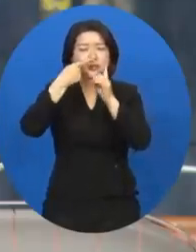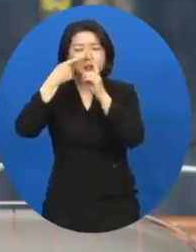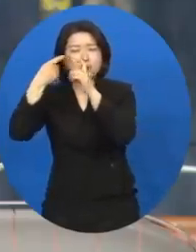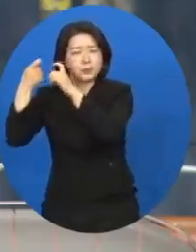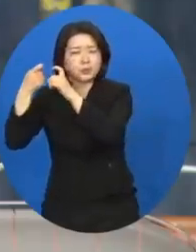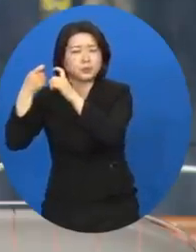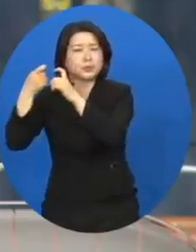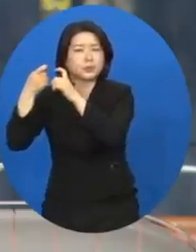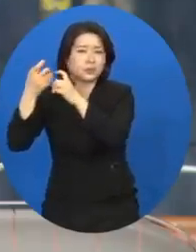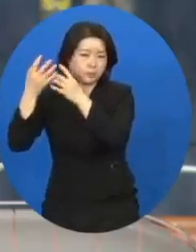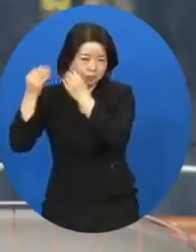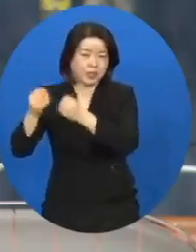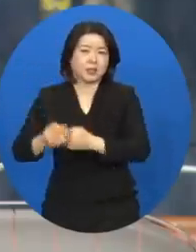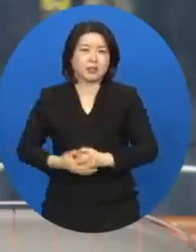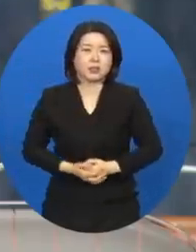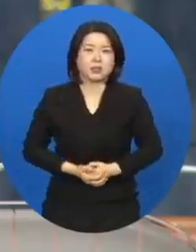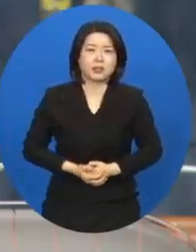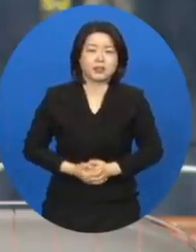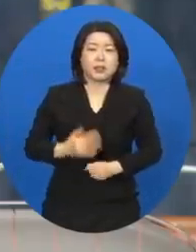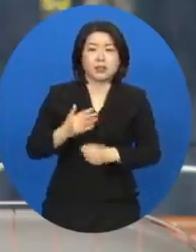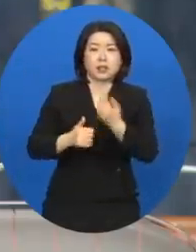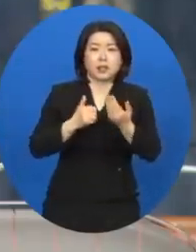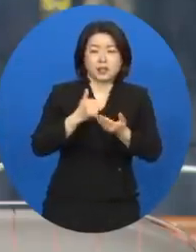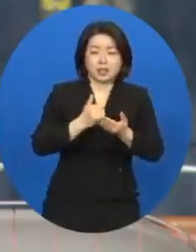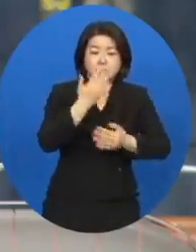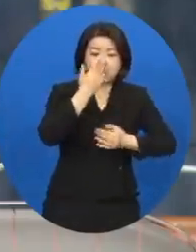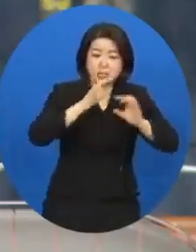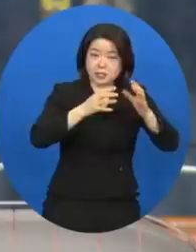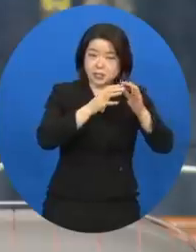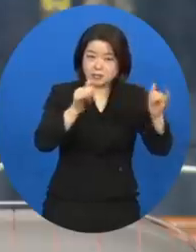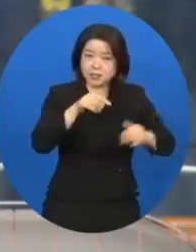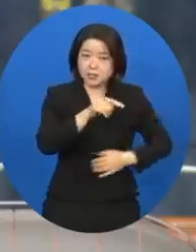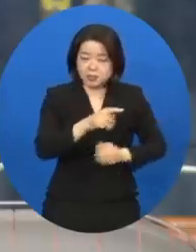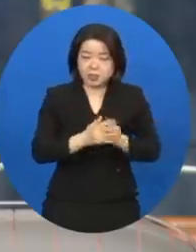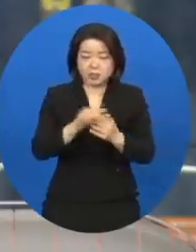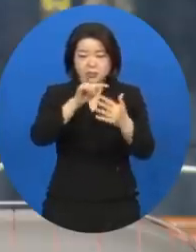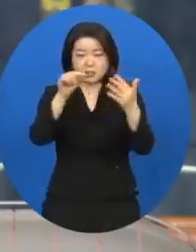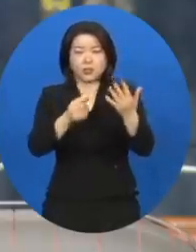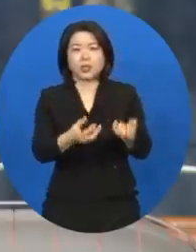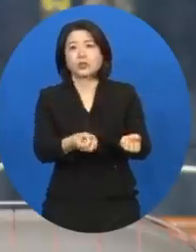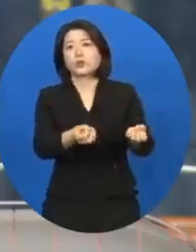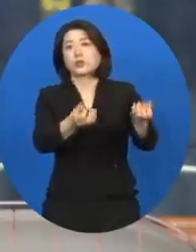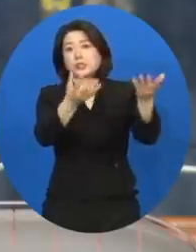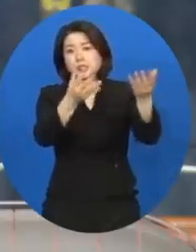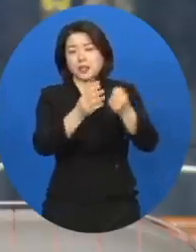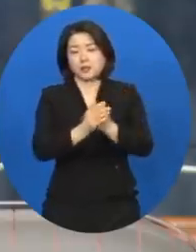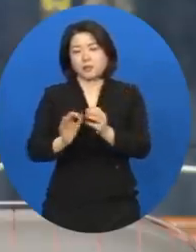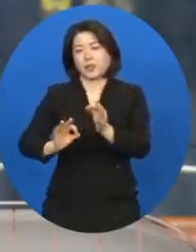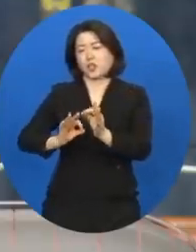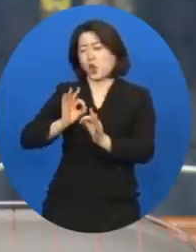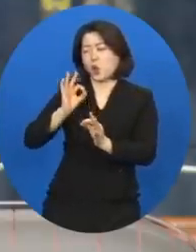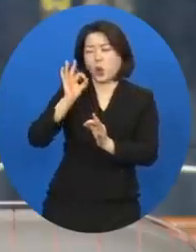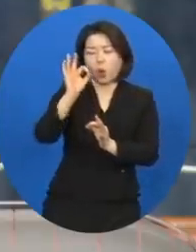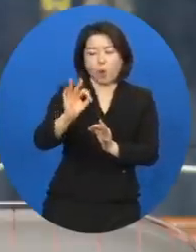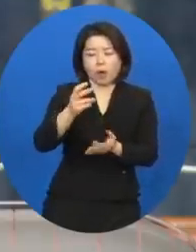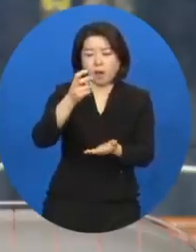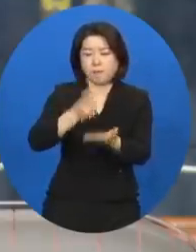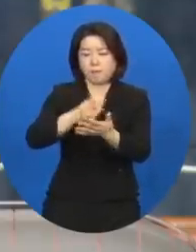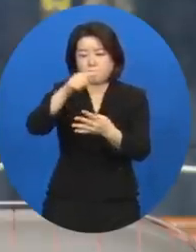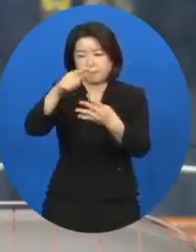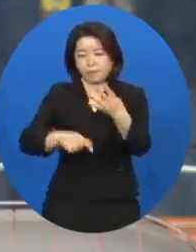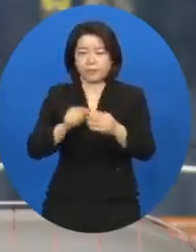것입니다. 하나님께서 이스라엘 백성들에게 유월절 절기를 영원한 규례로 지키라고